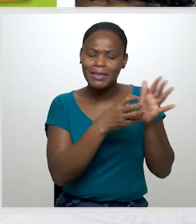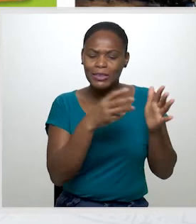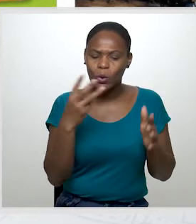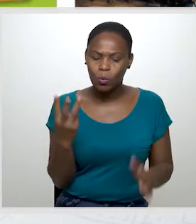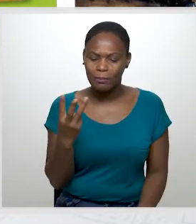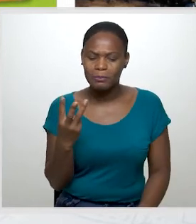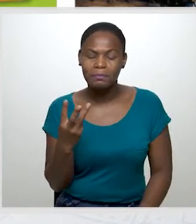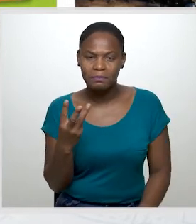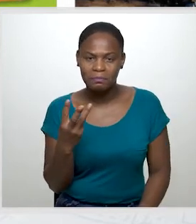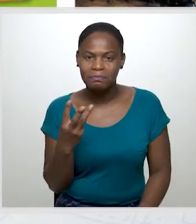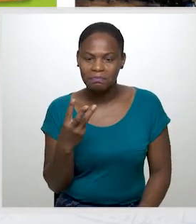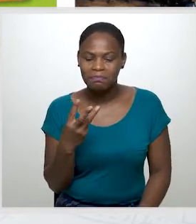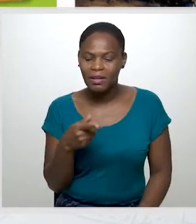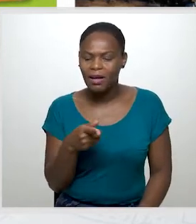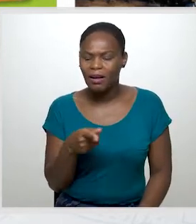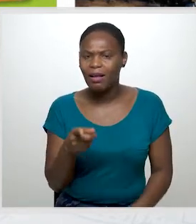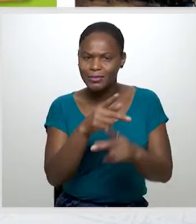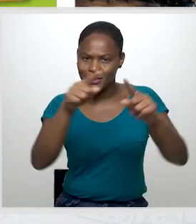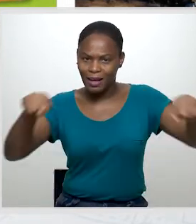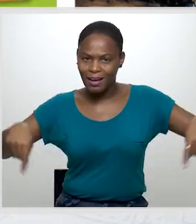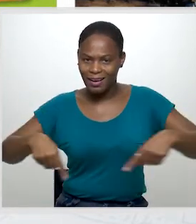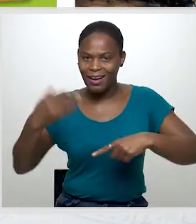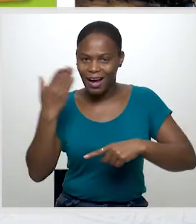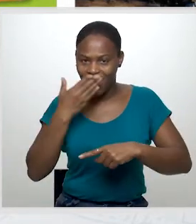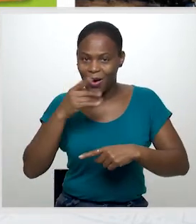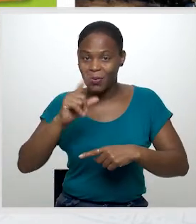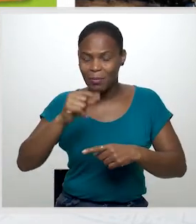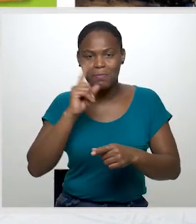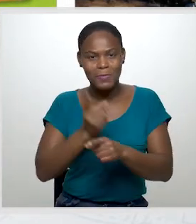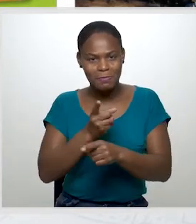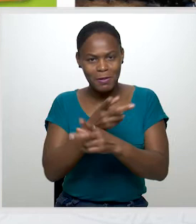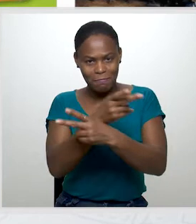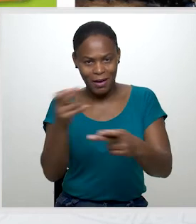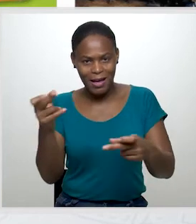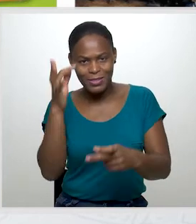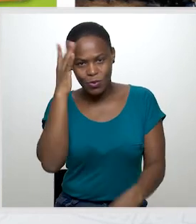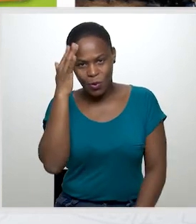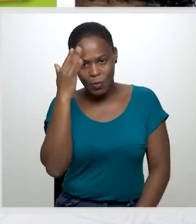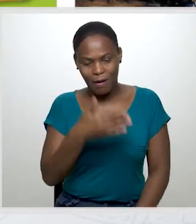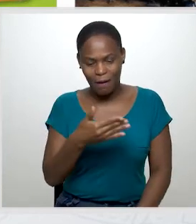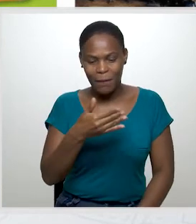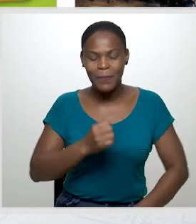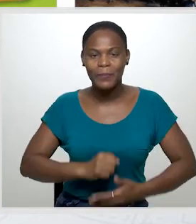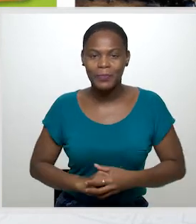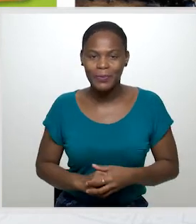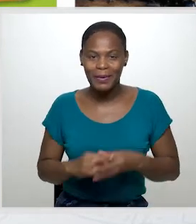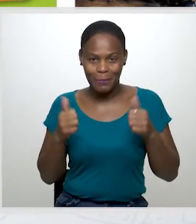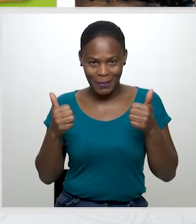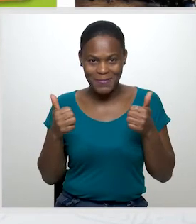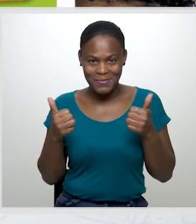3, une salle de classe, c'est-à-dire qu'ici, c'est la même phrase, c'est la phrase 1. C'est